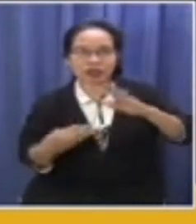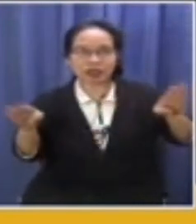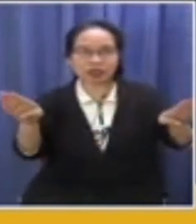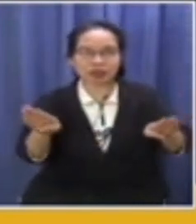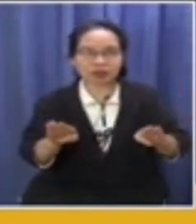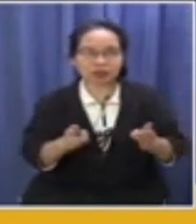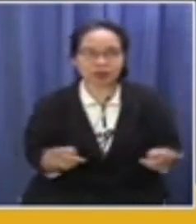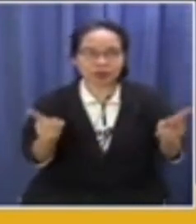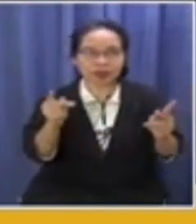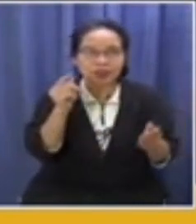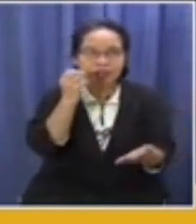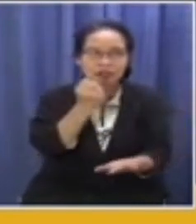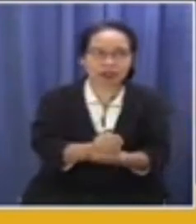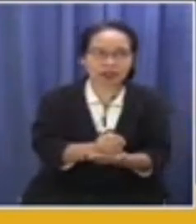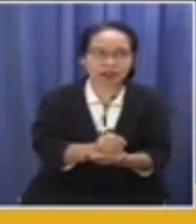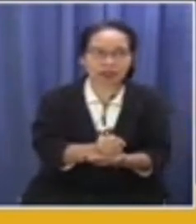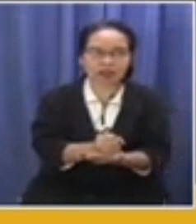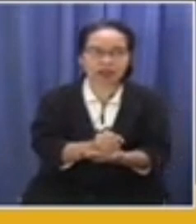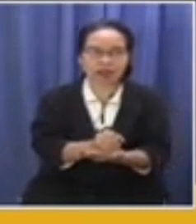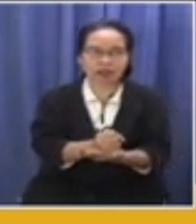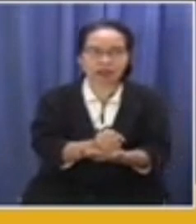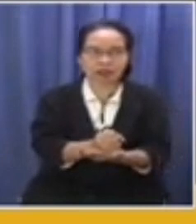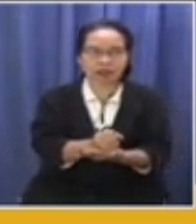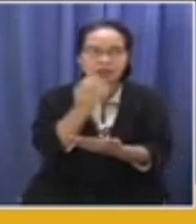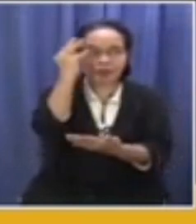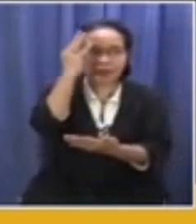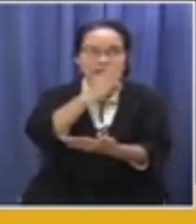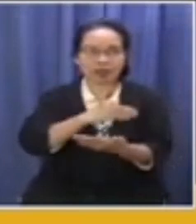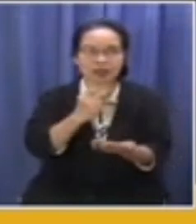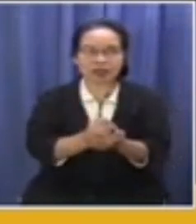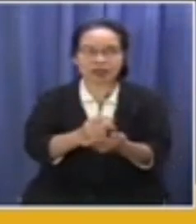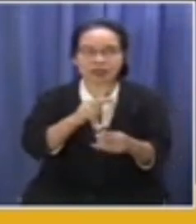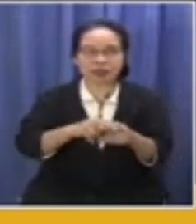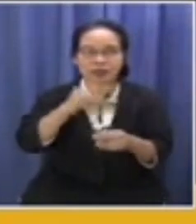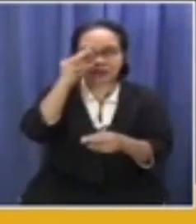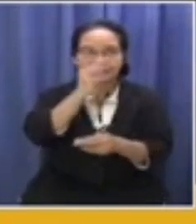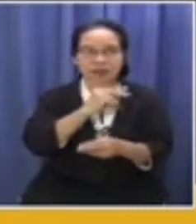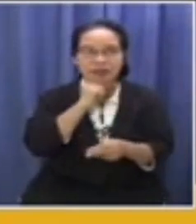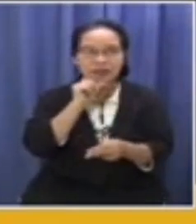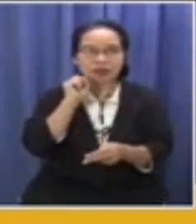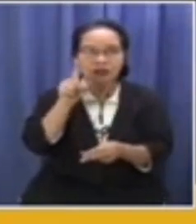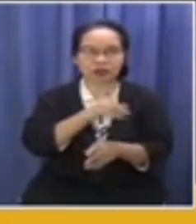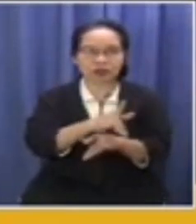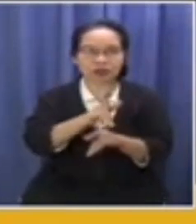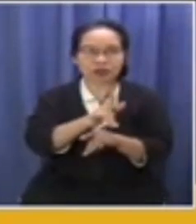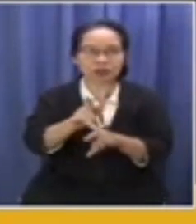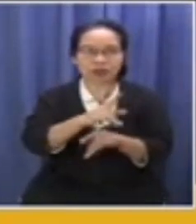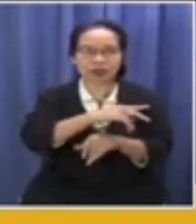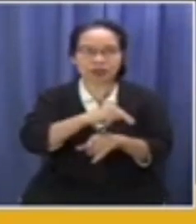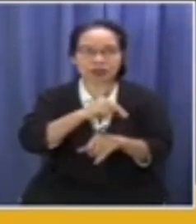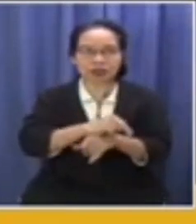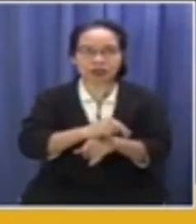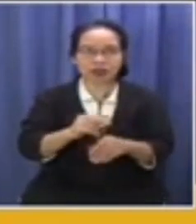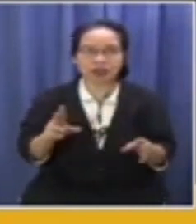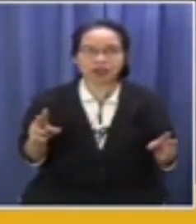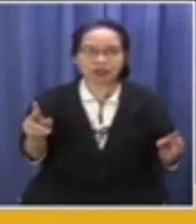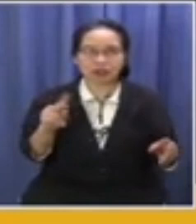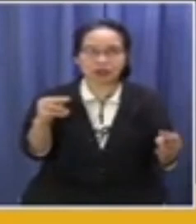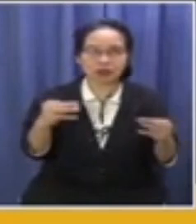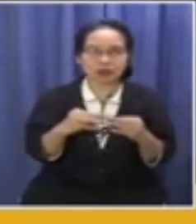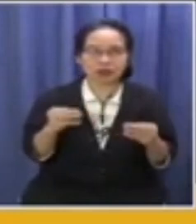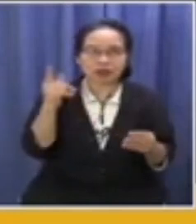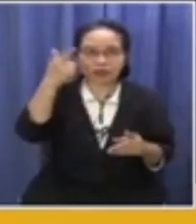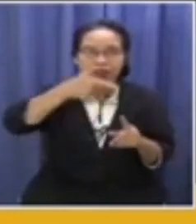at tinatakan ito sa ibabaw niya upang huwag n magdaya sa mga bansa hanggang sa